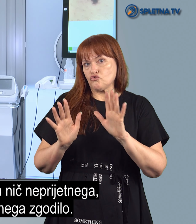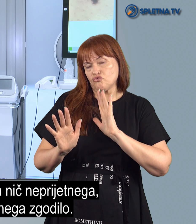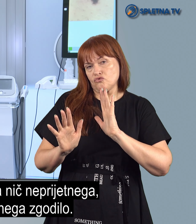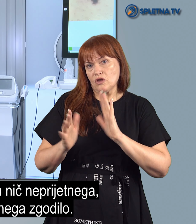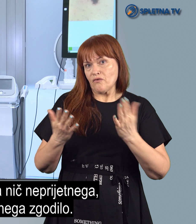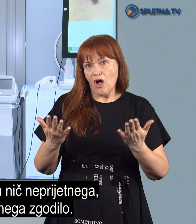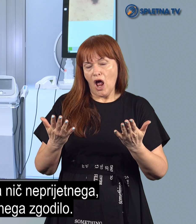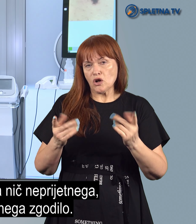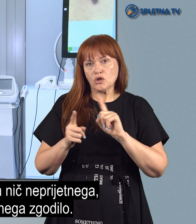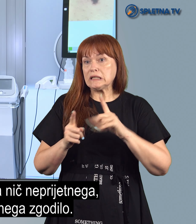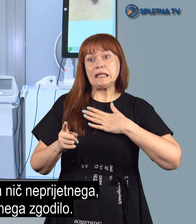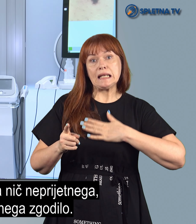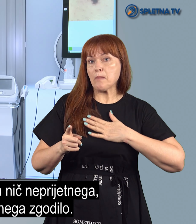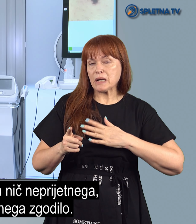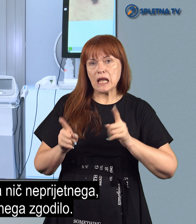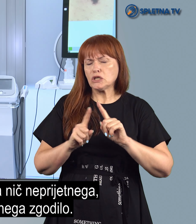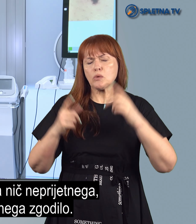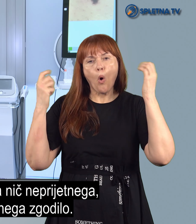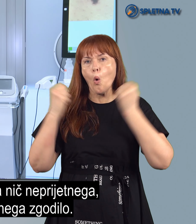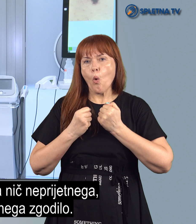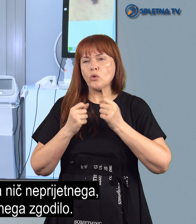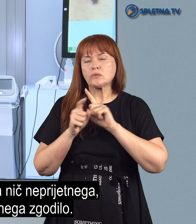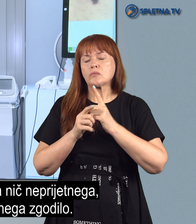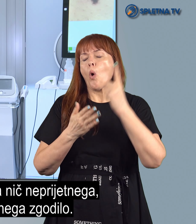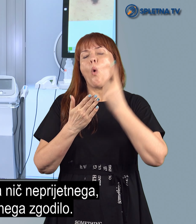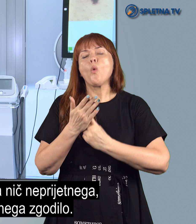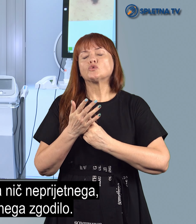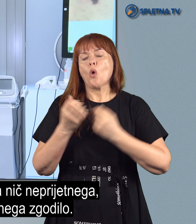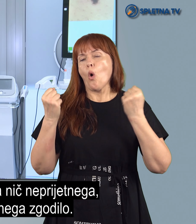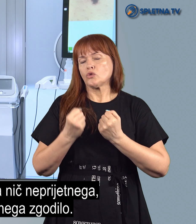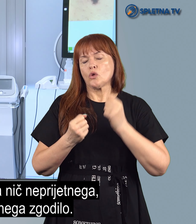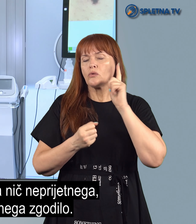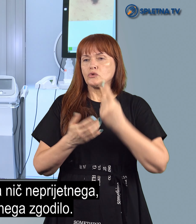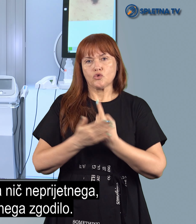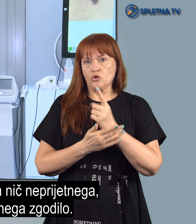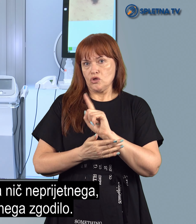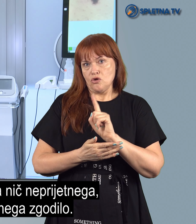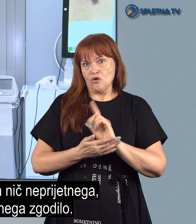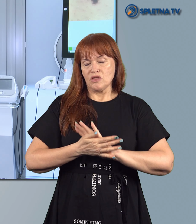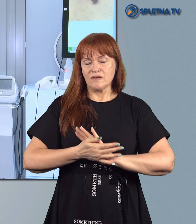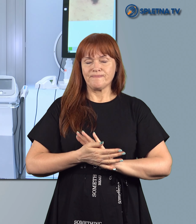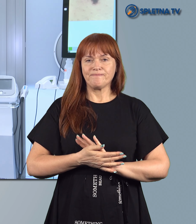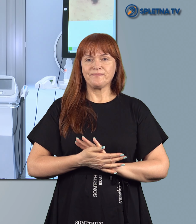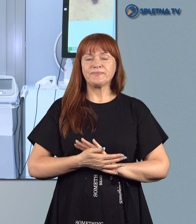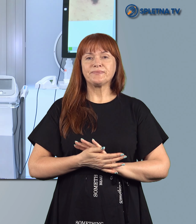pacienta neprijetnega, hudega, usodnega se zgodilo.